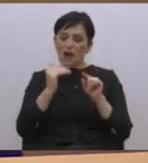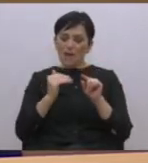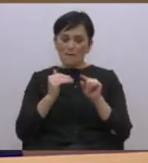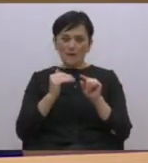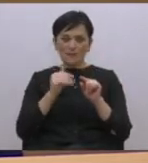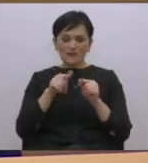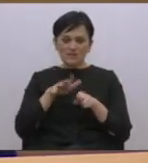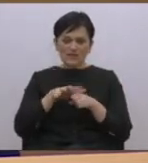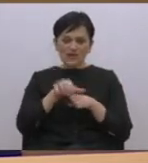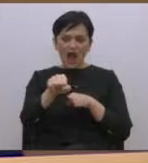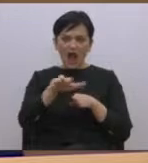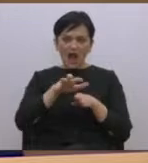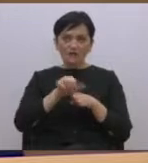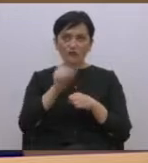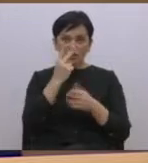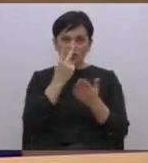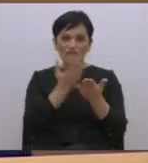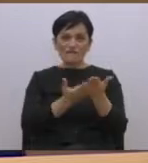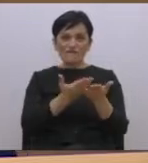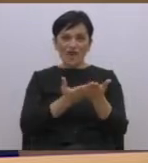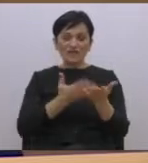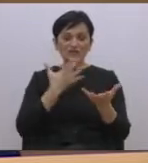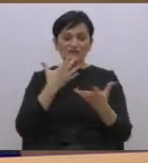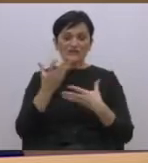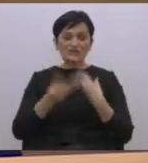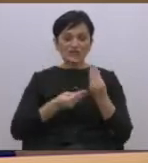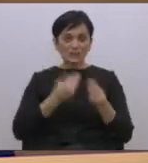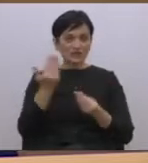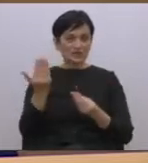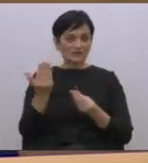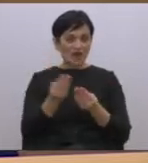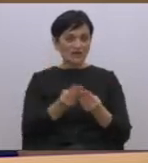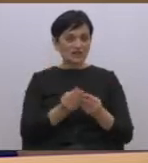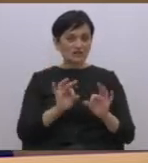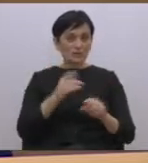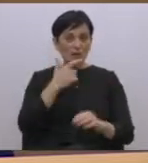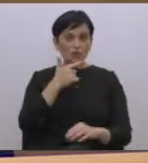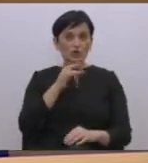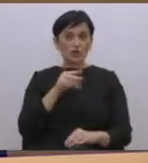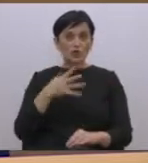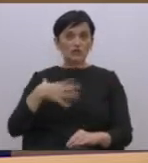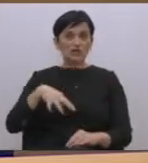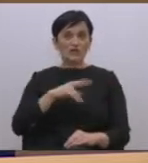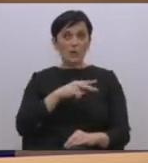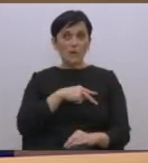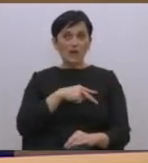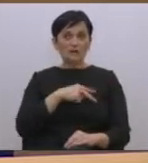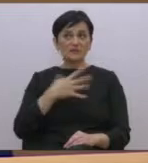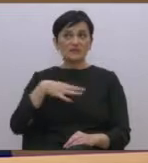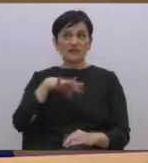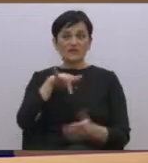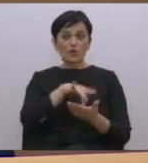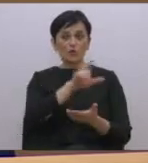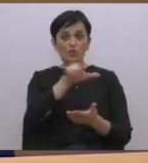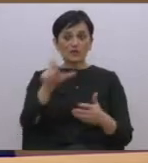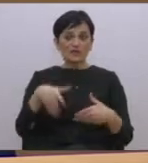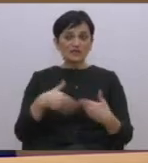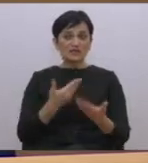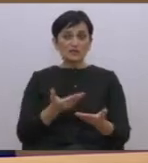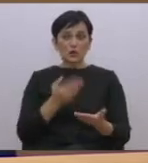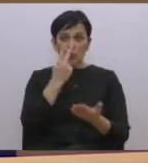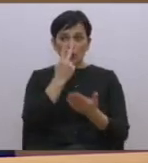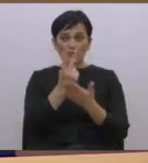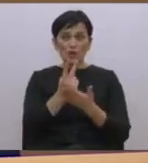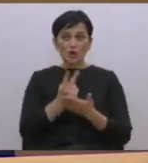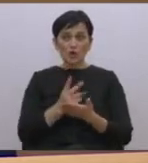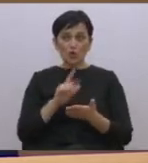gagoi nadgure bios da ar gueșoi nebia si halbe romelit tuhenț armovat ginet patron Grigol Sakartvelos parlamentis da Sakartvelos mosakhleobis cinaș. Miuhedovat